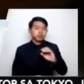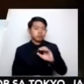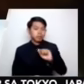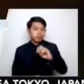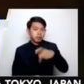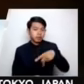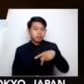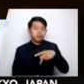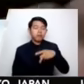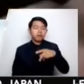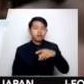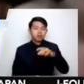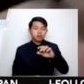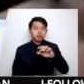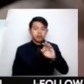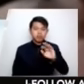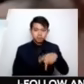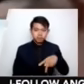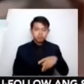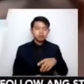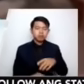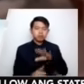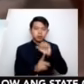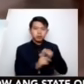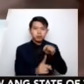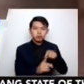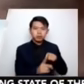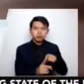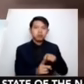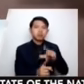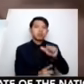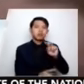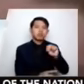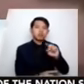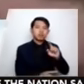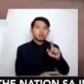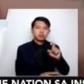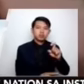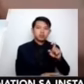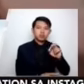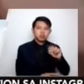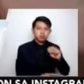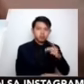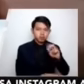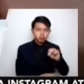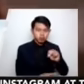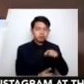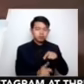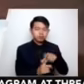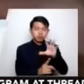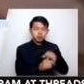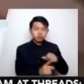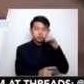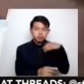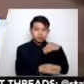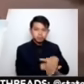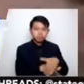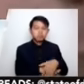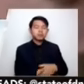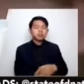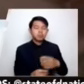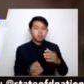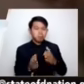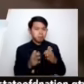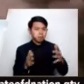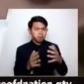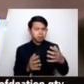Binyan, Laguna kagabi. Siya ang tinaguri ang Pogo Kingpin o Pogo Godfather sa bansa at sinasabing Big Boss ng Lucky South